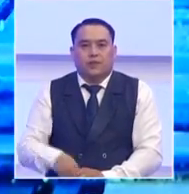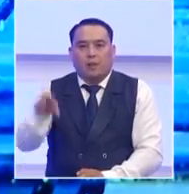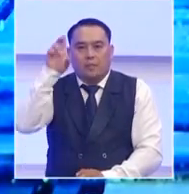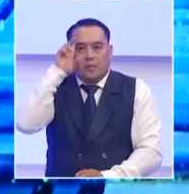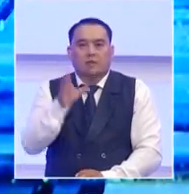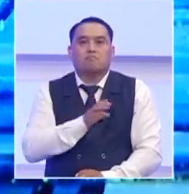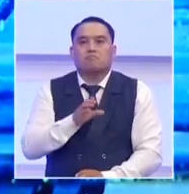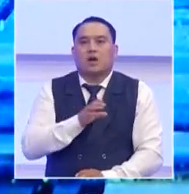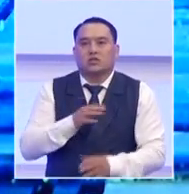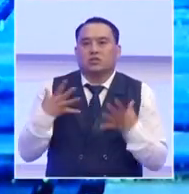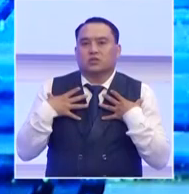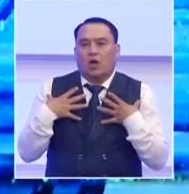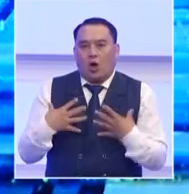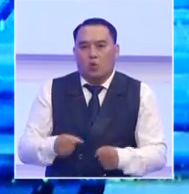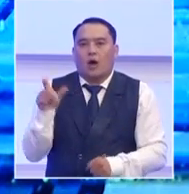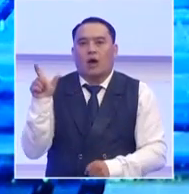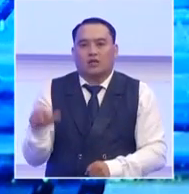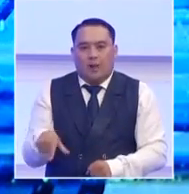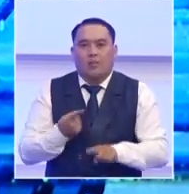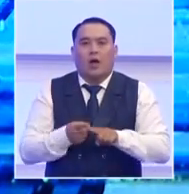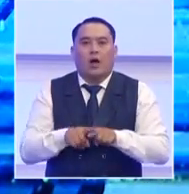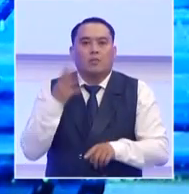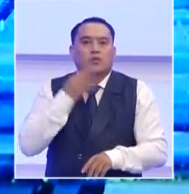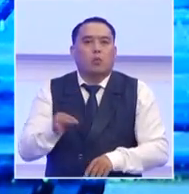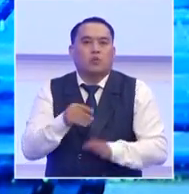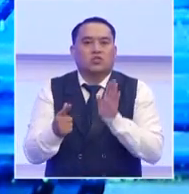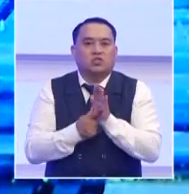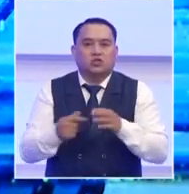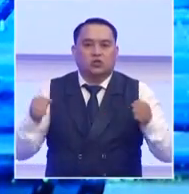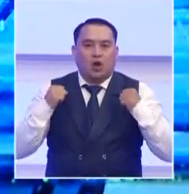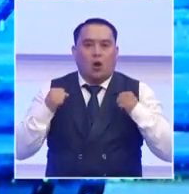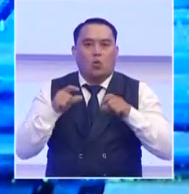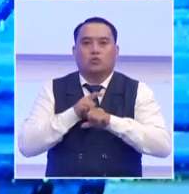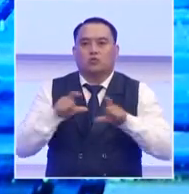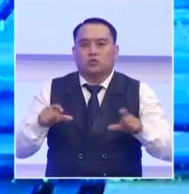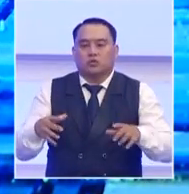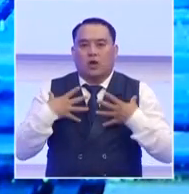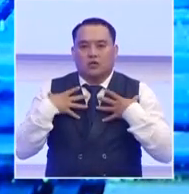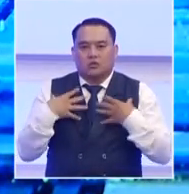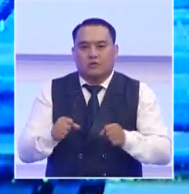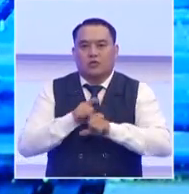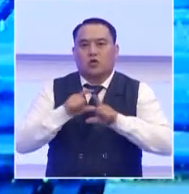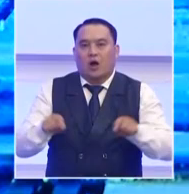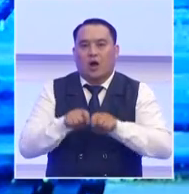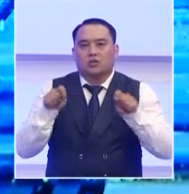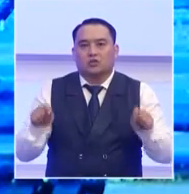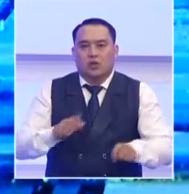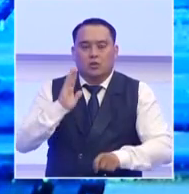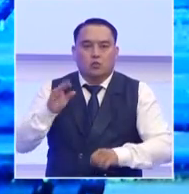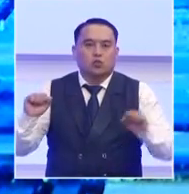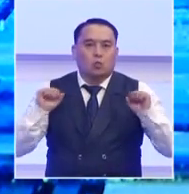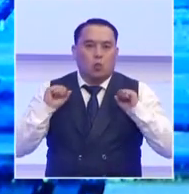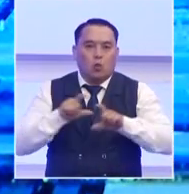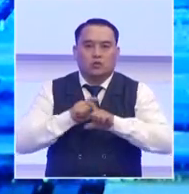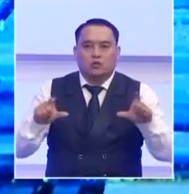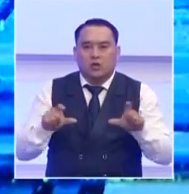Мемлекет байлығы дені сау адам. Биыл Алматы облысында 7 дене шынықтыру және сауықтыру кешені ашылады. Бұл спорттық нысандар